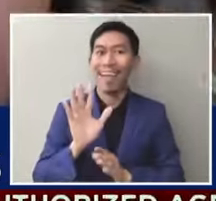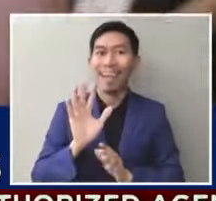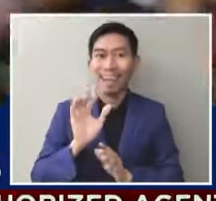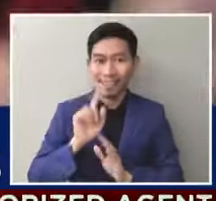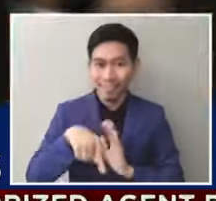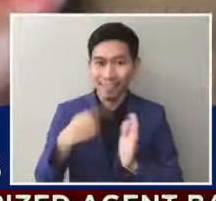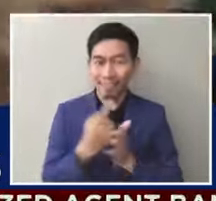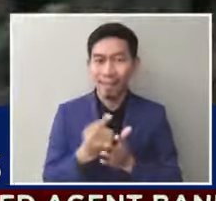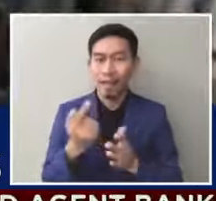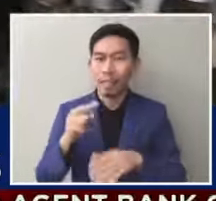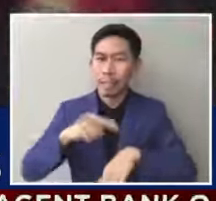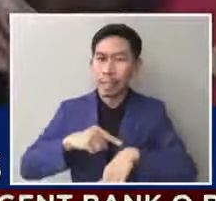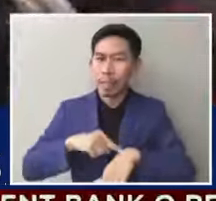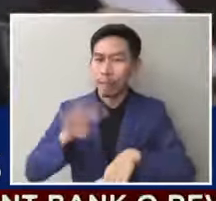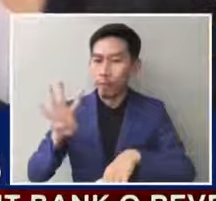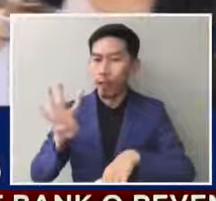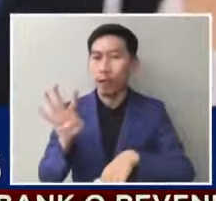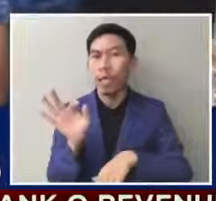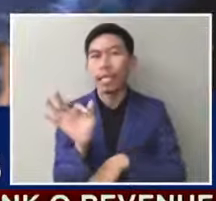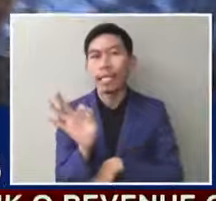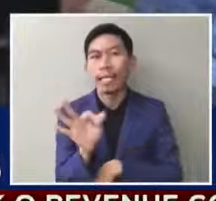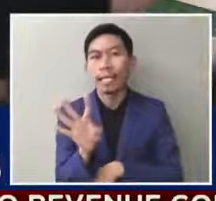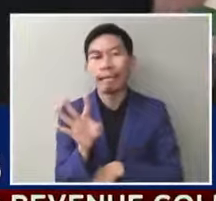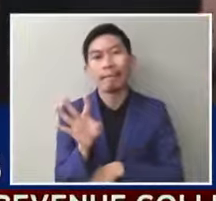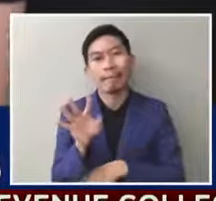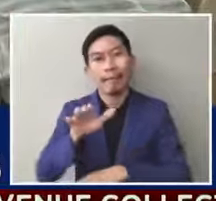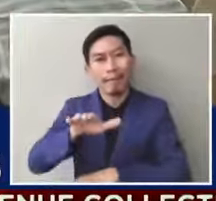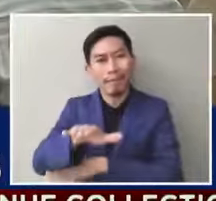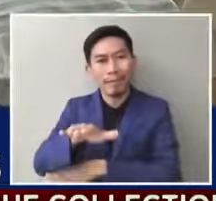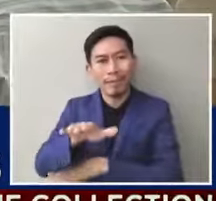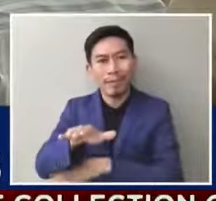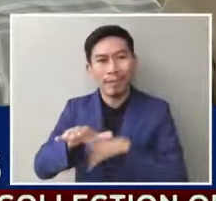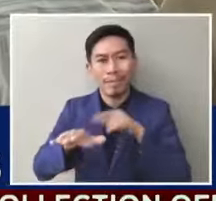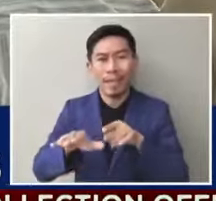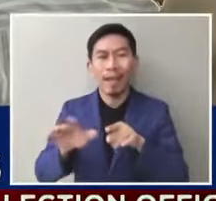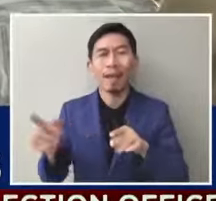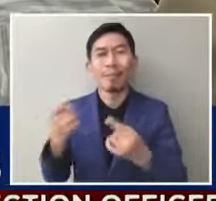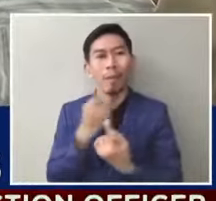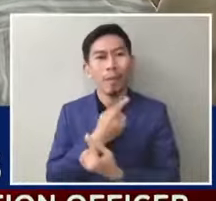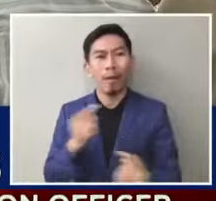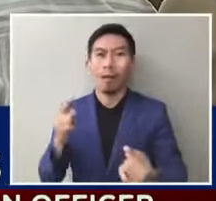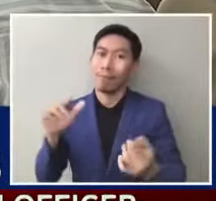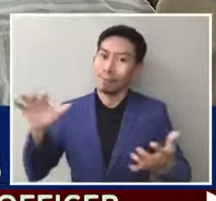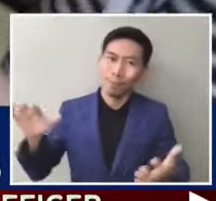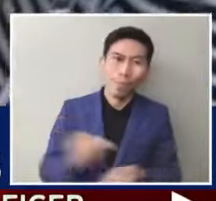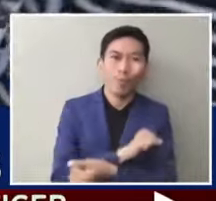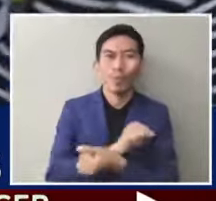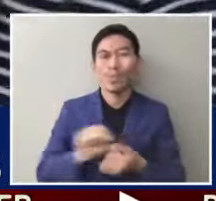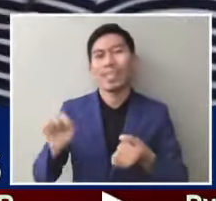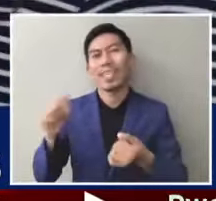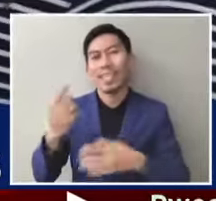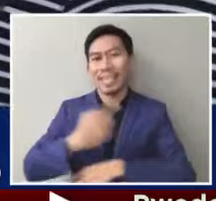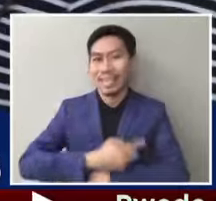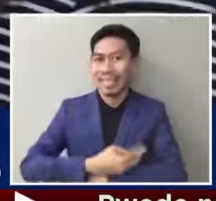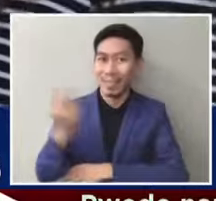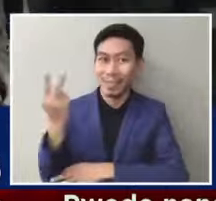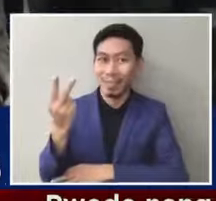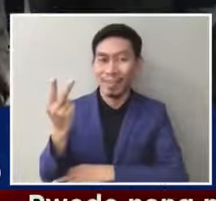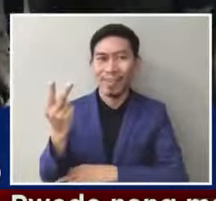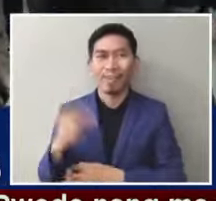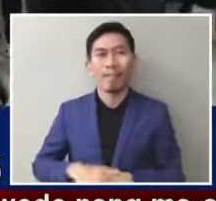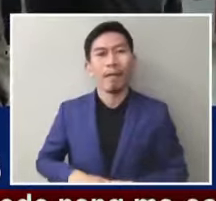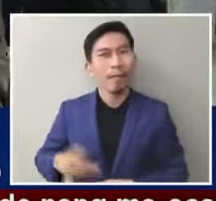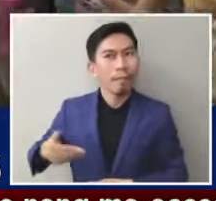eksaktong 4:19 PM, inanunsyo ng Ticketnet na sold out na ang day 2. At matapos lang